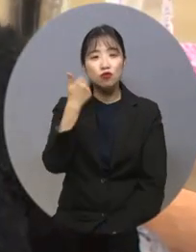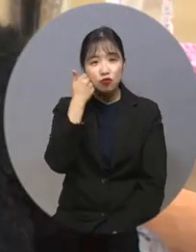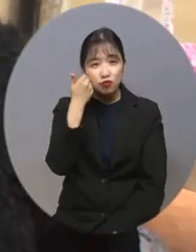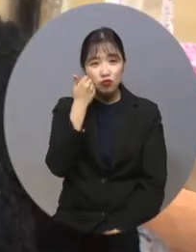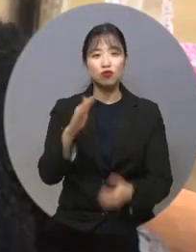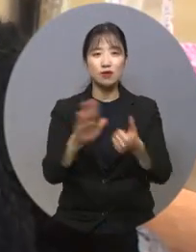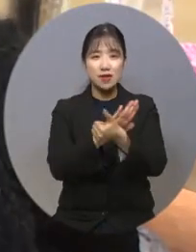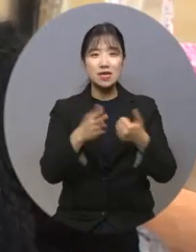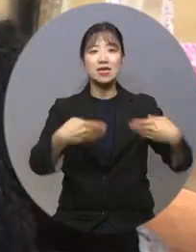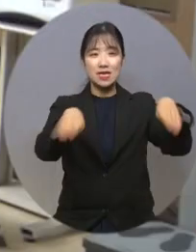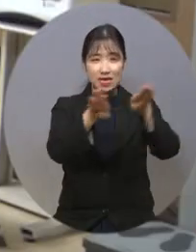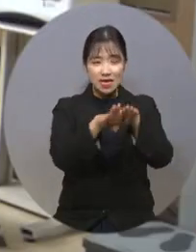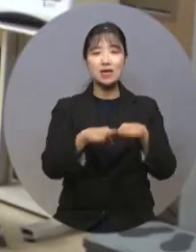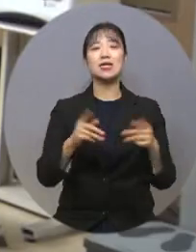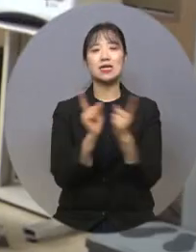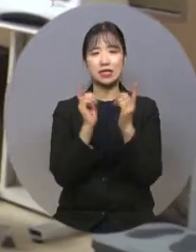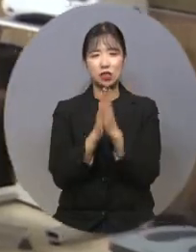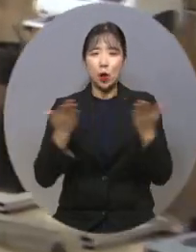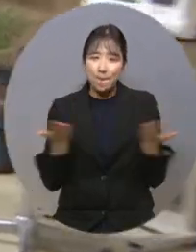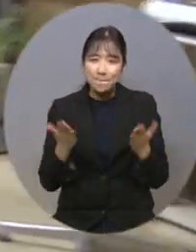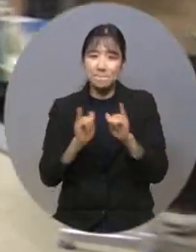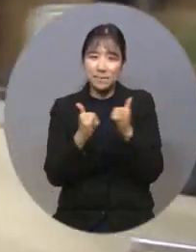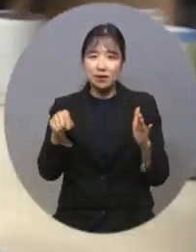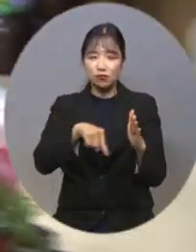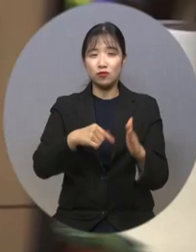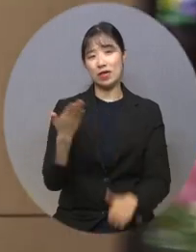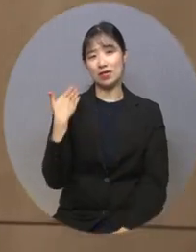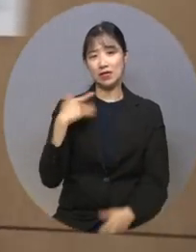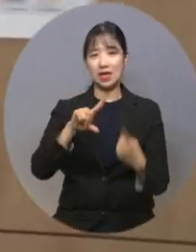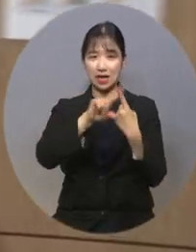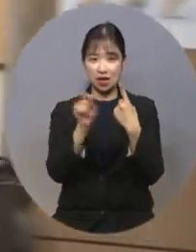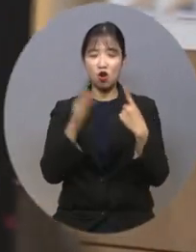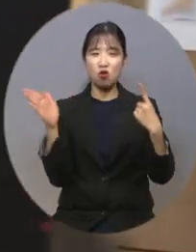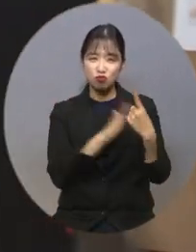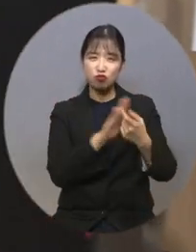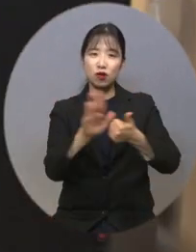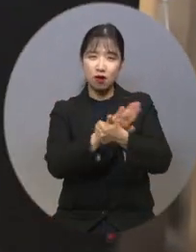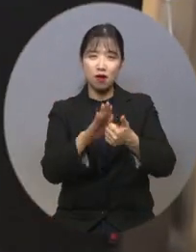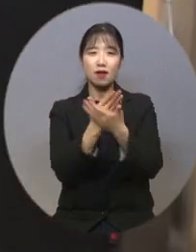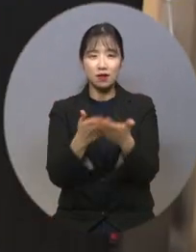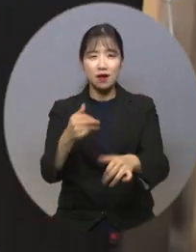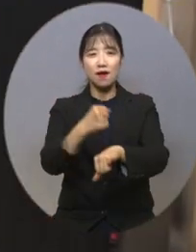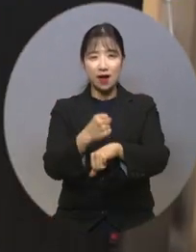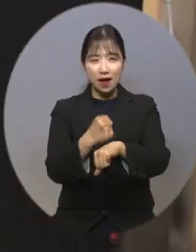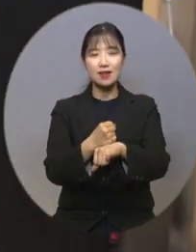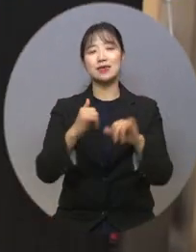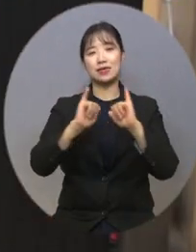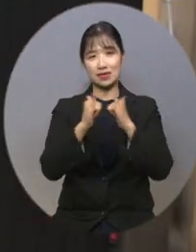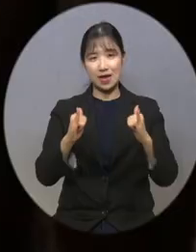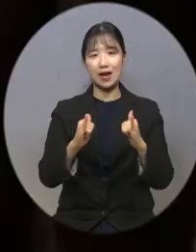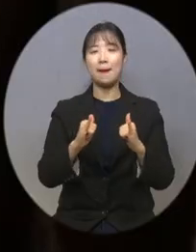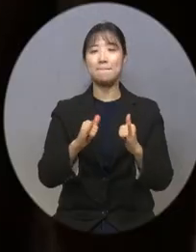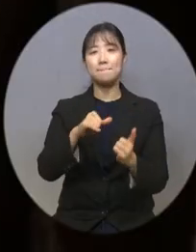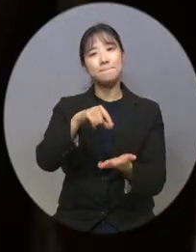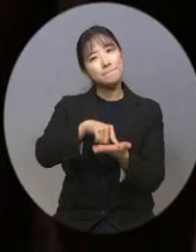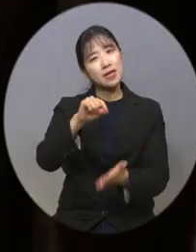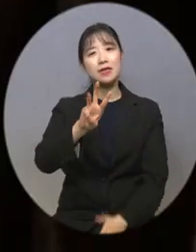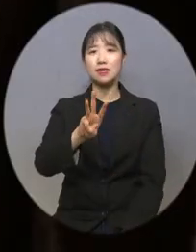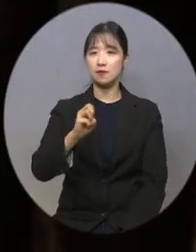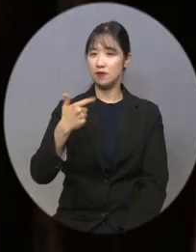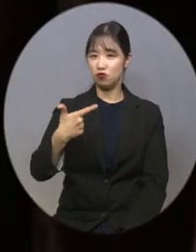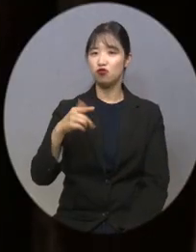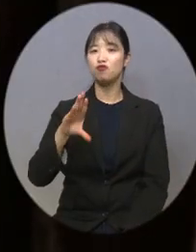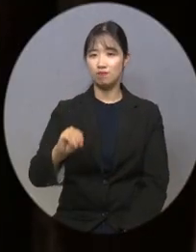기간에 직접 2 몸통 카자 중 지난 1월부터 서비스를 제공하고 있는 장기영 유언 약 36만 명 입니다